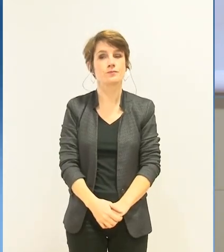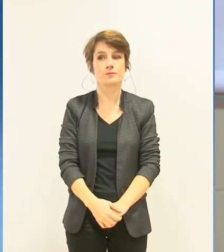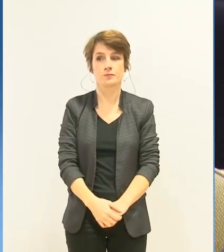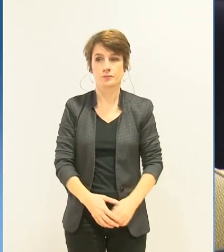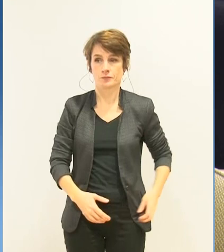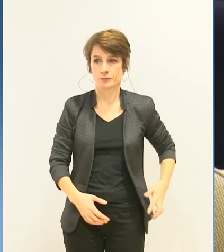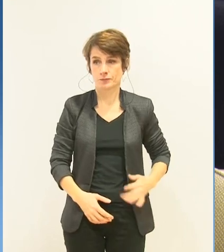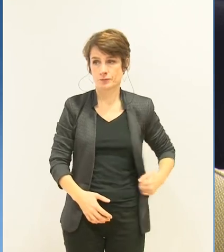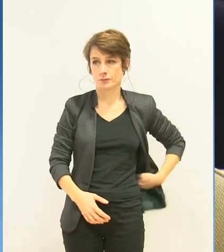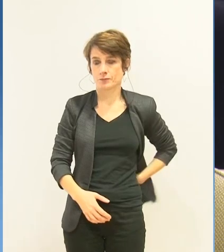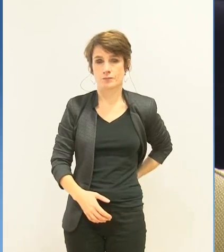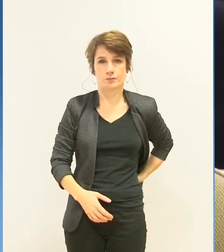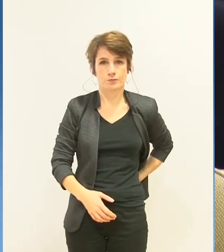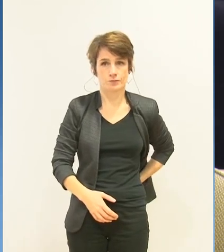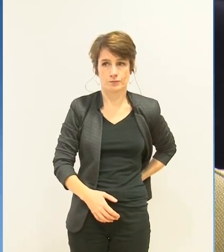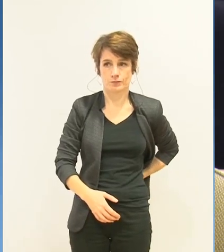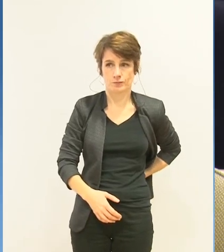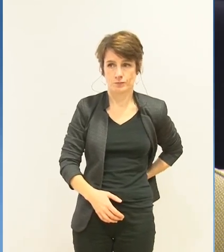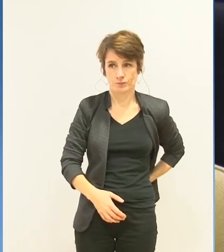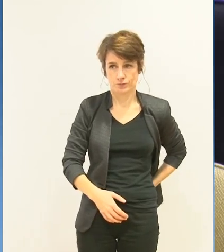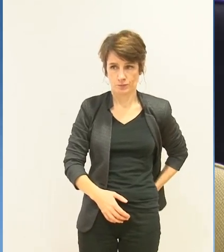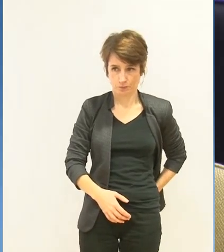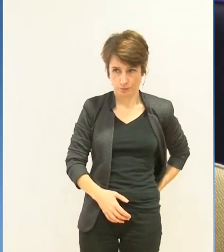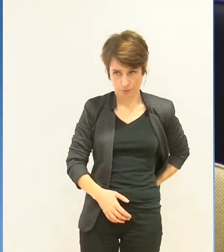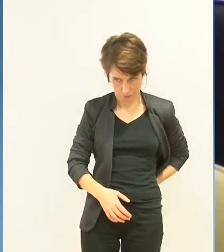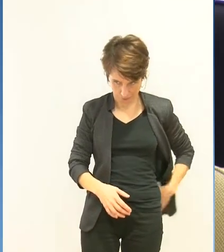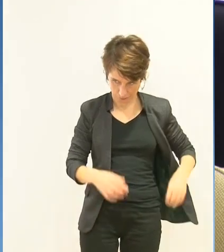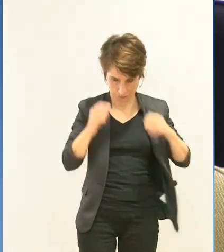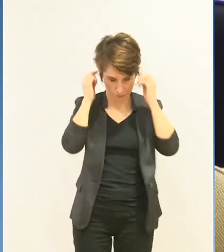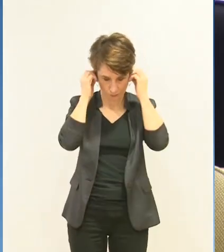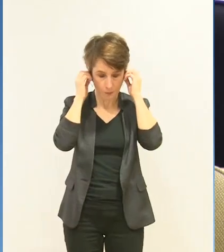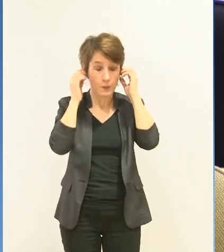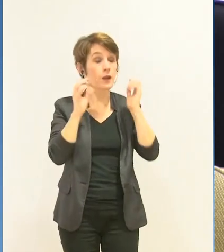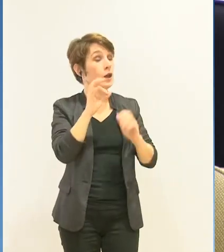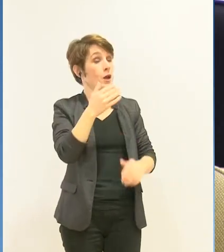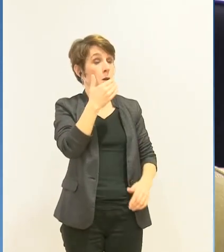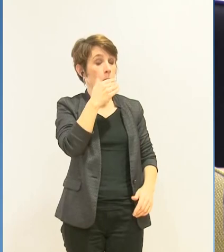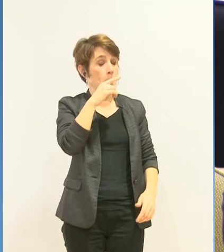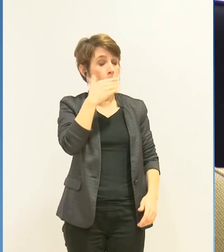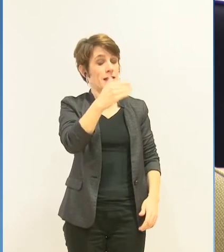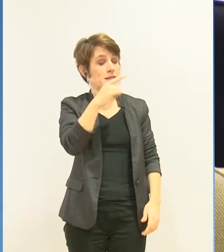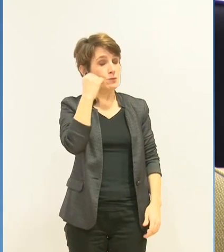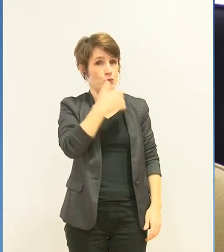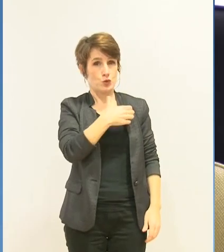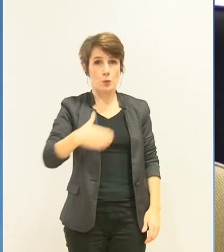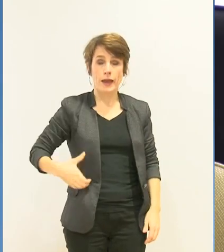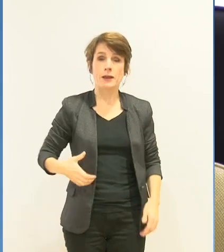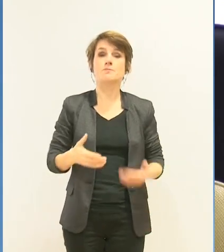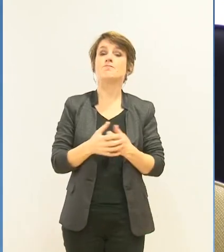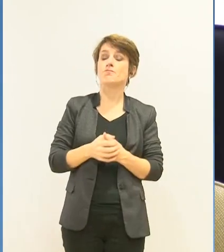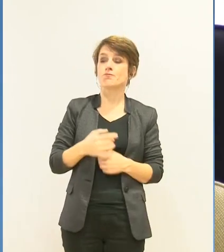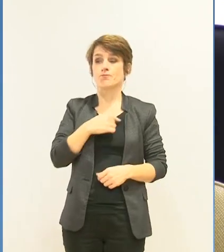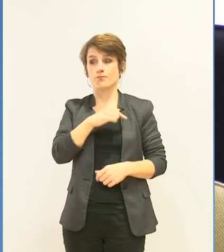oui monsieur le maire remercie la ville de grenoble a souhaité à solliciter donc l'établissement